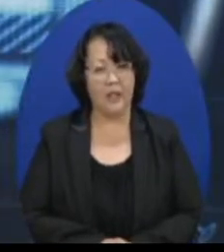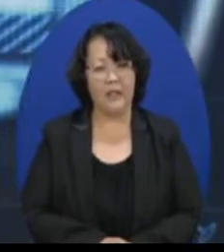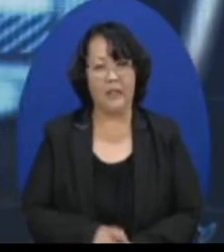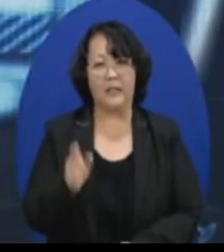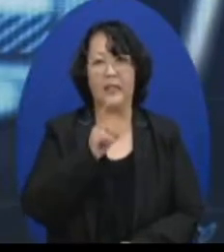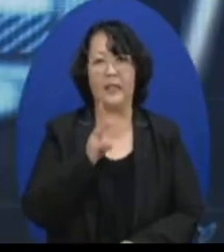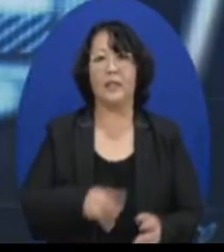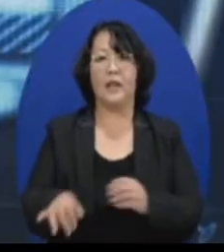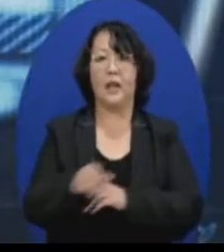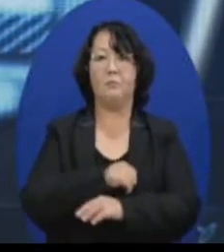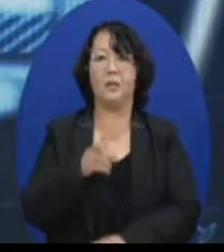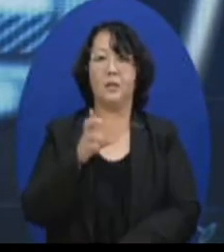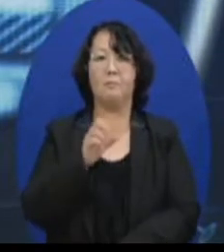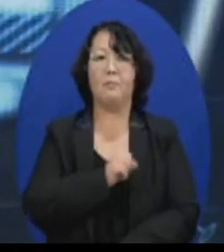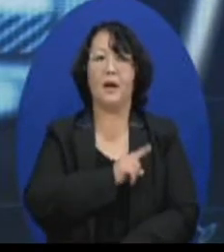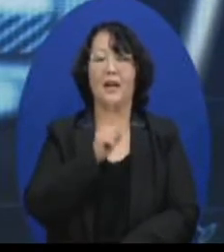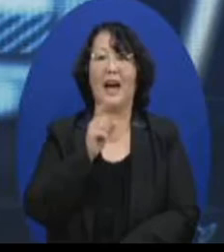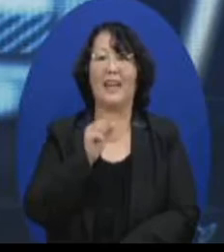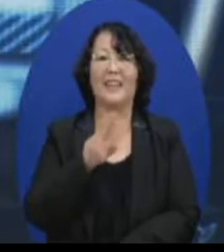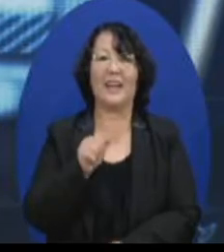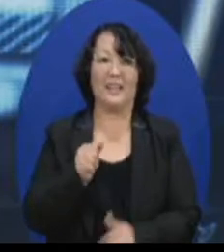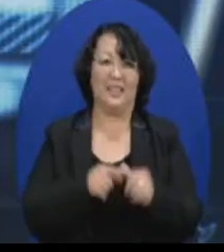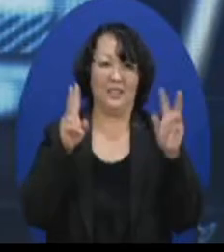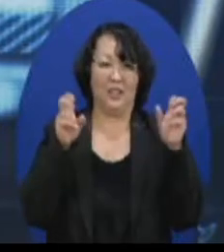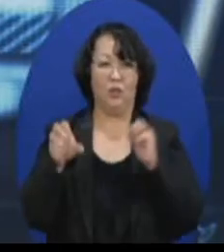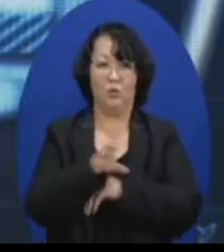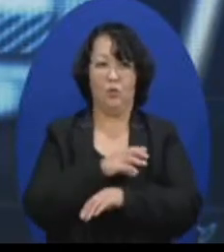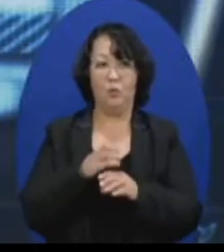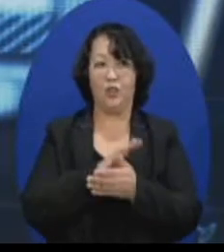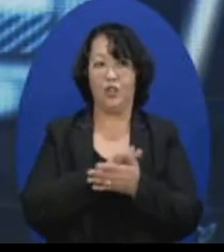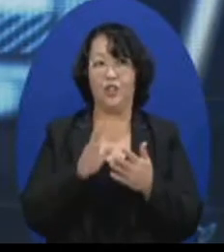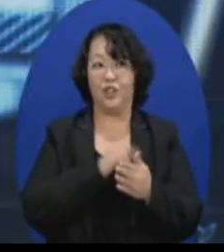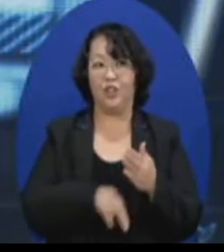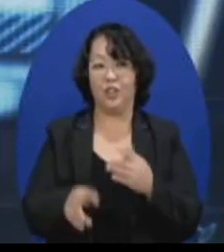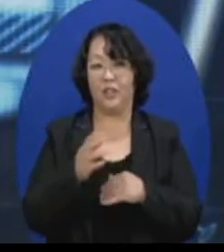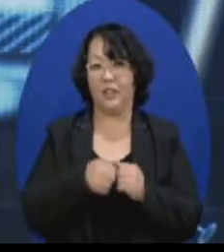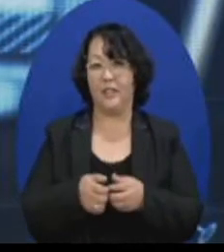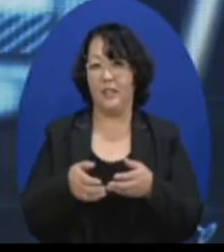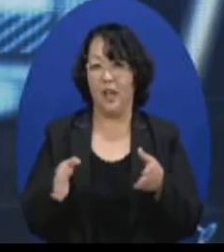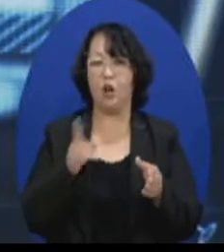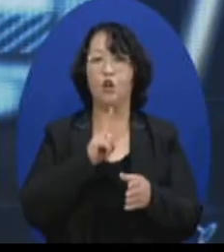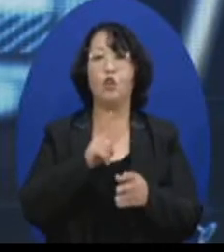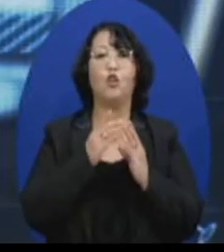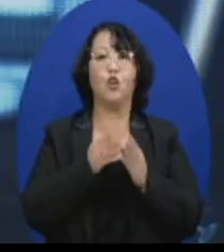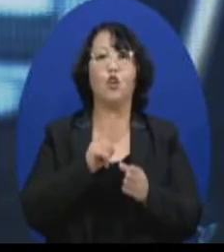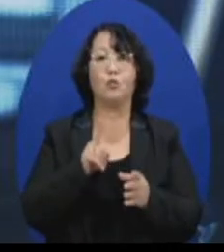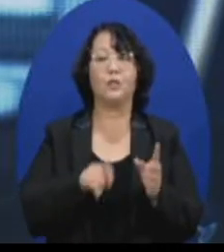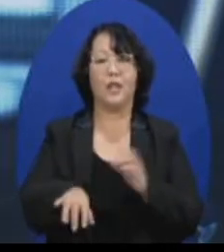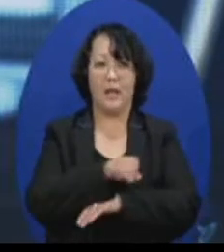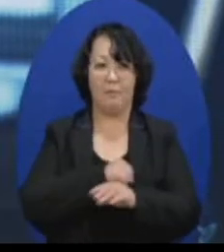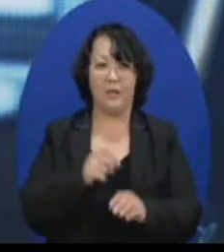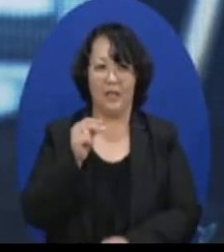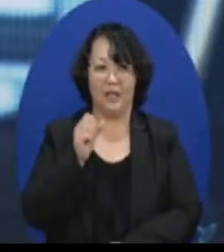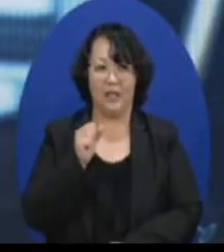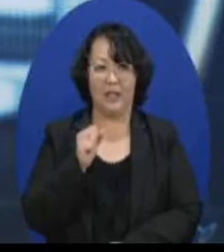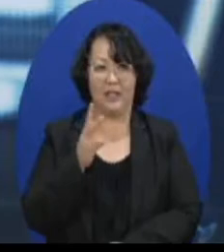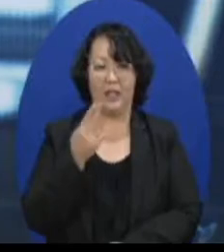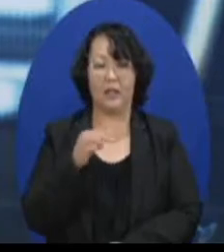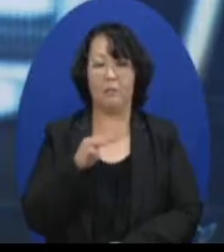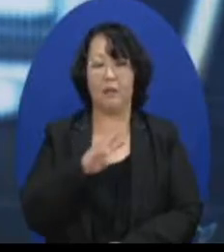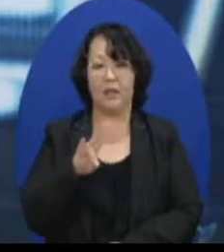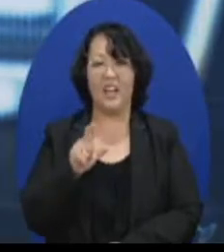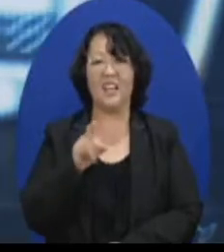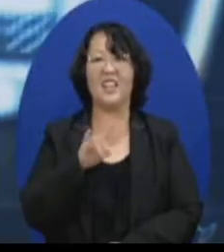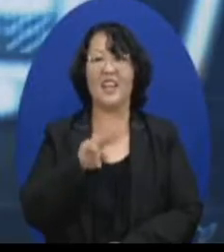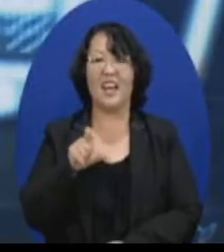За энэ хүү Хинтэн аймгийн Баян Адрах сум шин цэцэрлэгийн өргөтгөлөө одоо барьж байгуулж ашиглалтанд оруулсан бол Хөсгөл аймгийн Чандмын өндөр сум мөн адил шин цэцэрлэгийн